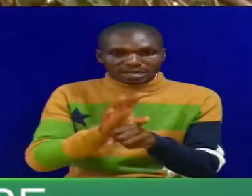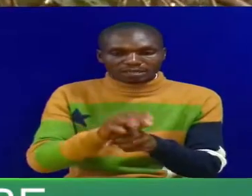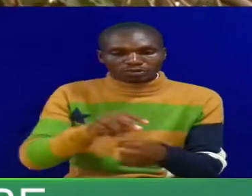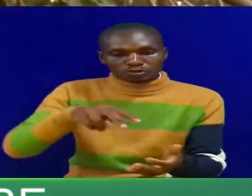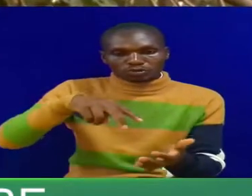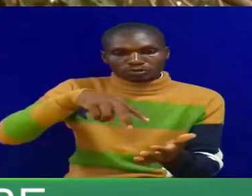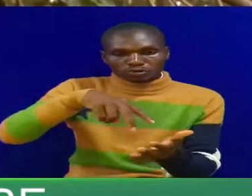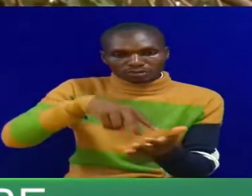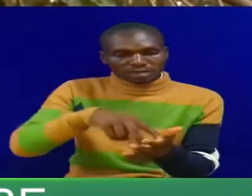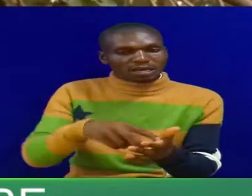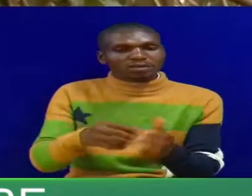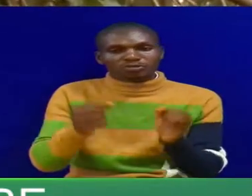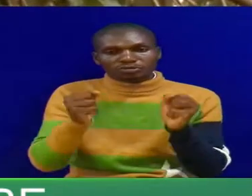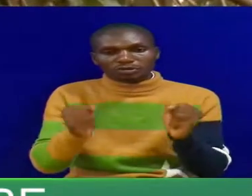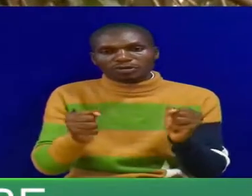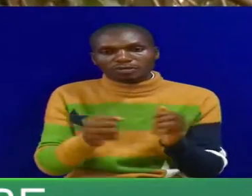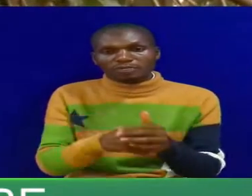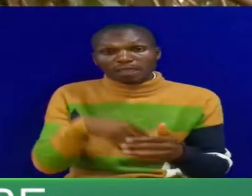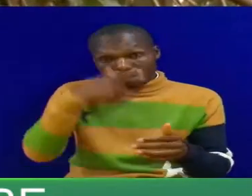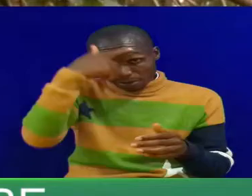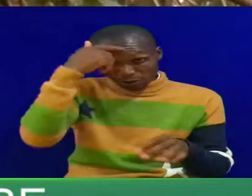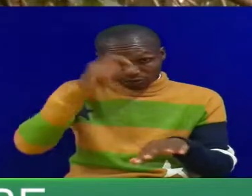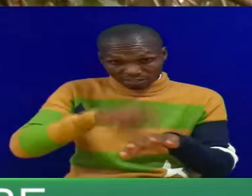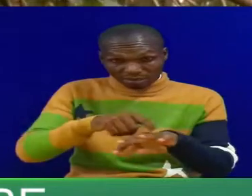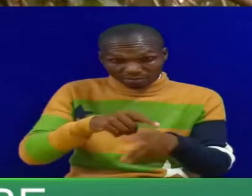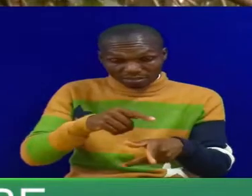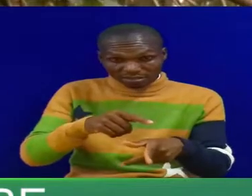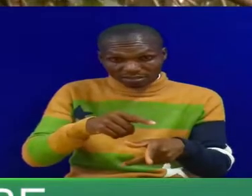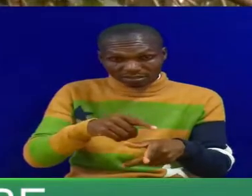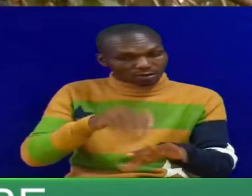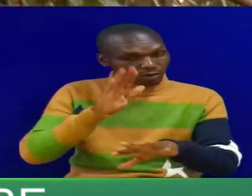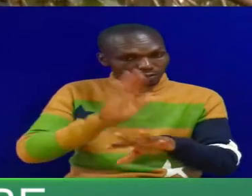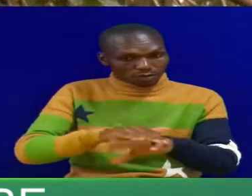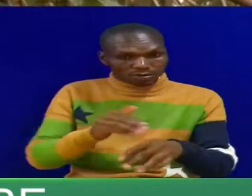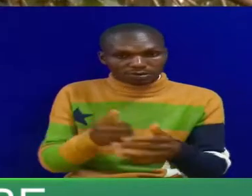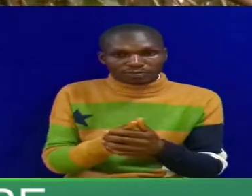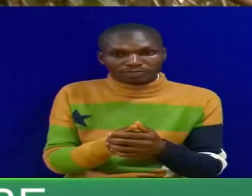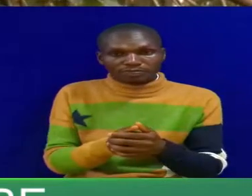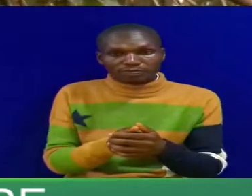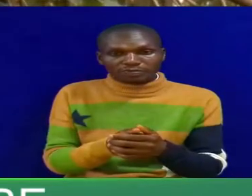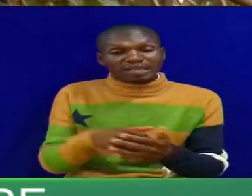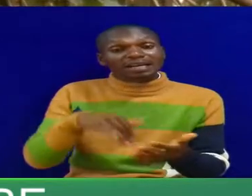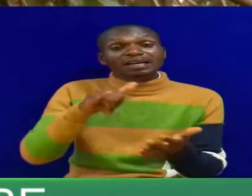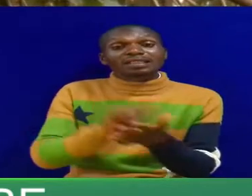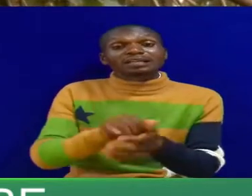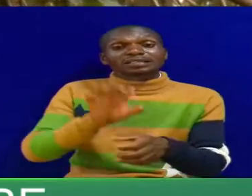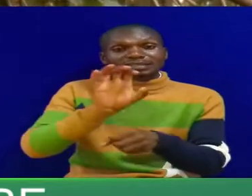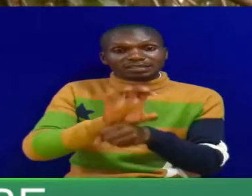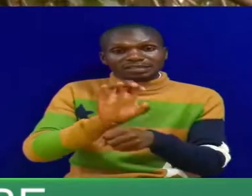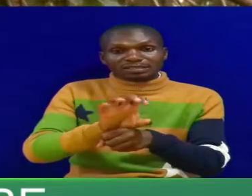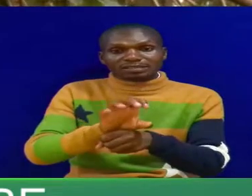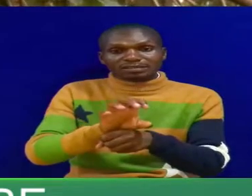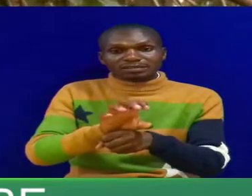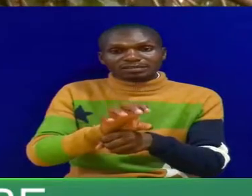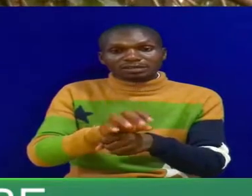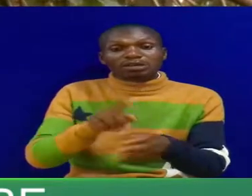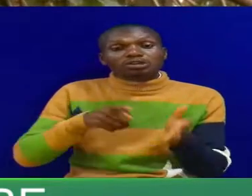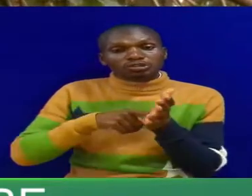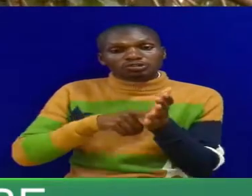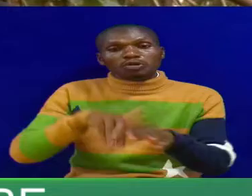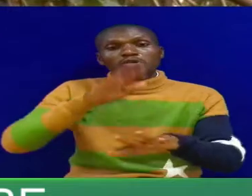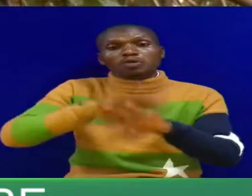katika pengo. Kwa sababu wakati huu ni wakati ulio bora. Yakoba kanisa ionyeshane mfano ambao ulio